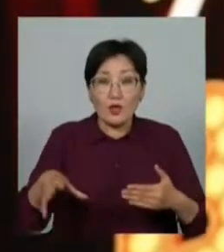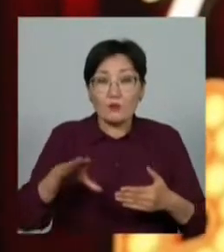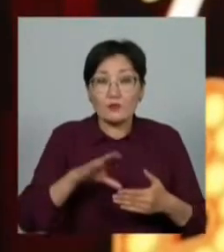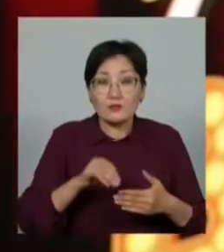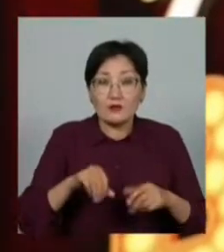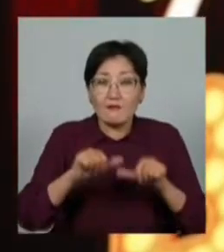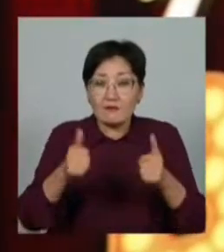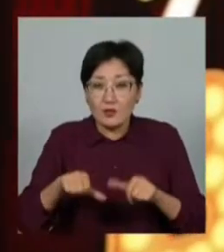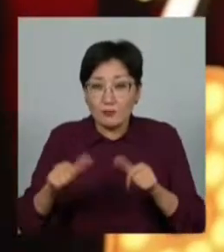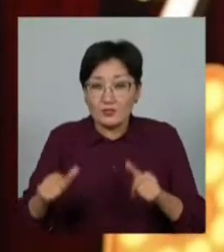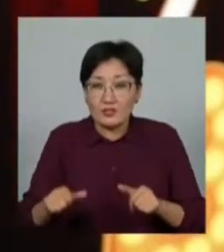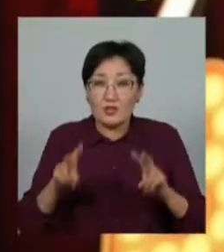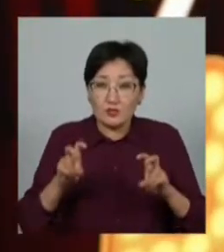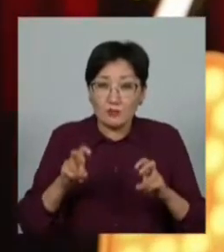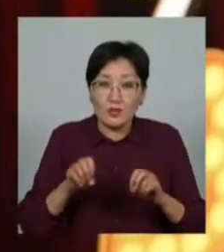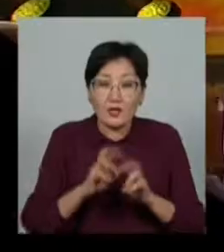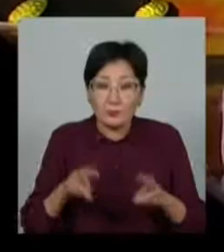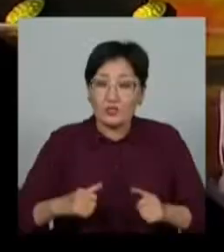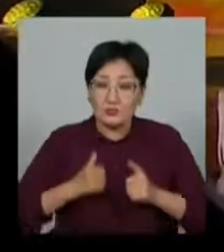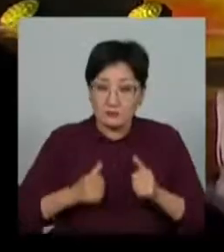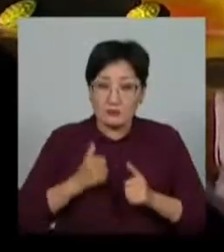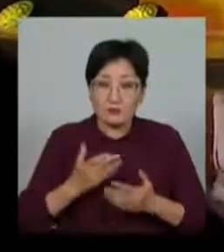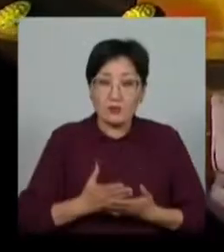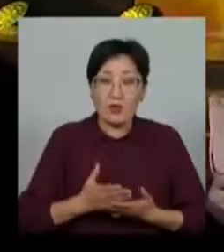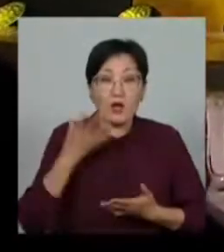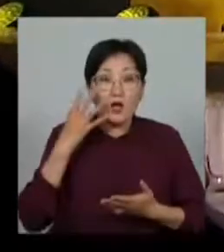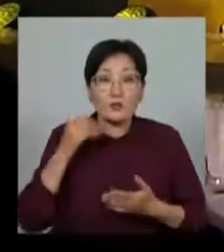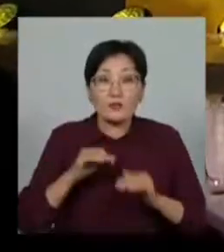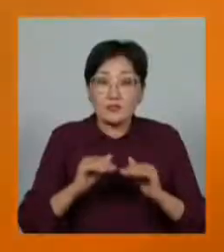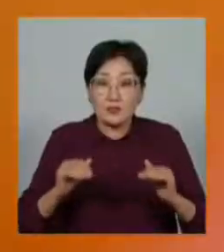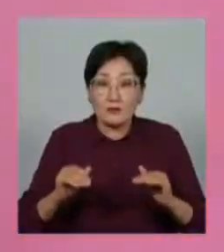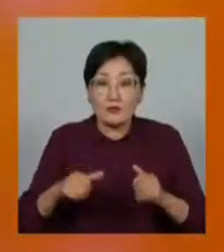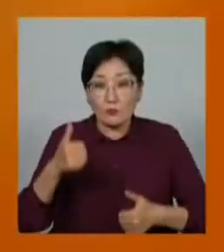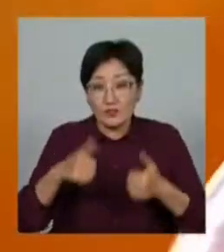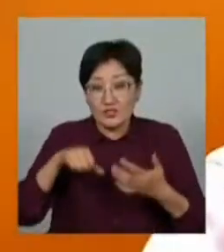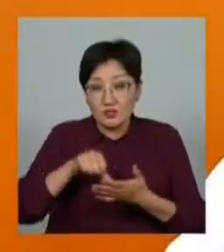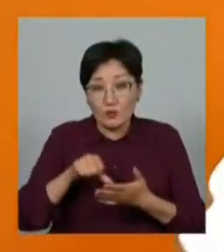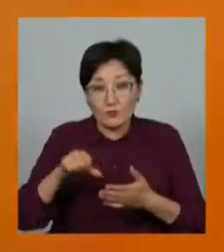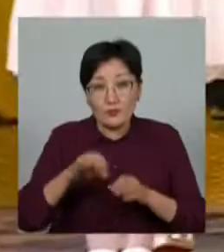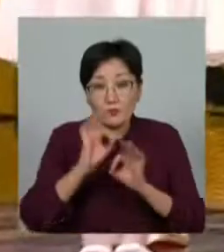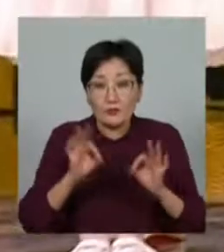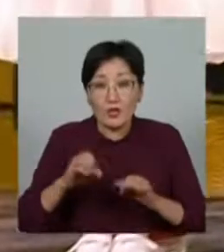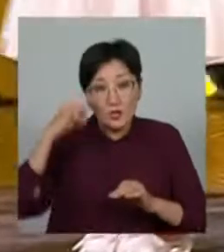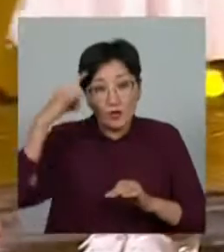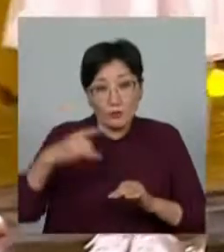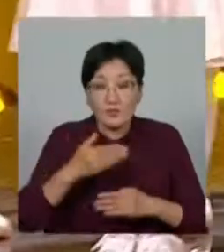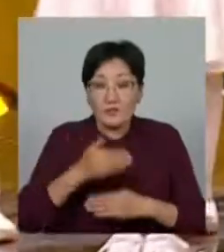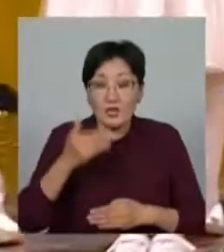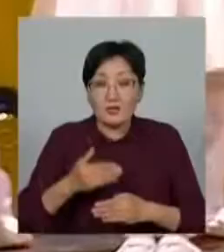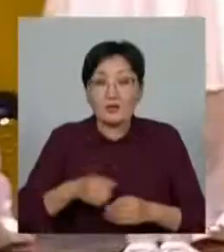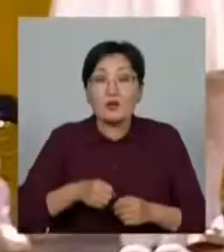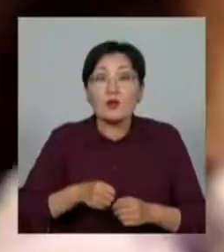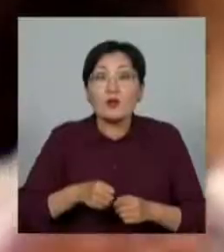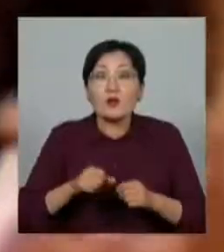барлық форматтарда, жанрларда қамтуға тырыстық. Алматы Бала Фестке қатысушылардың өнерін қазақ сахнасында жүрген аға